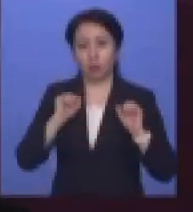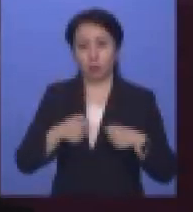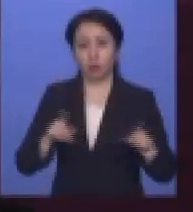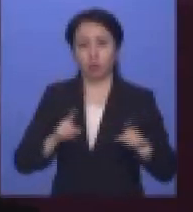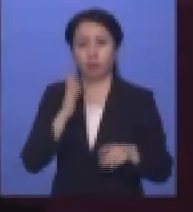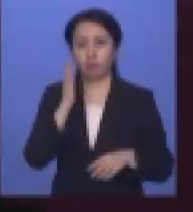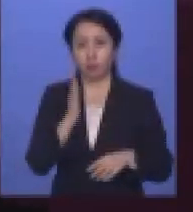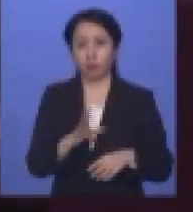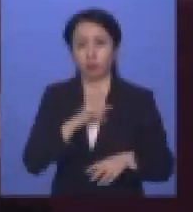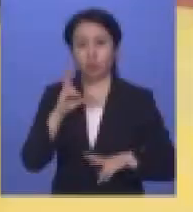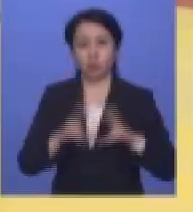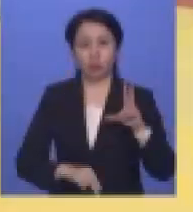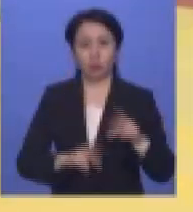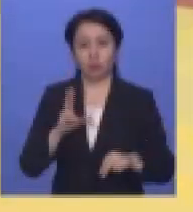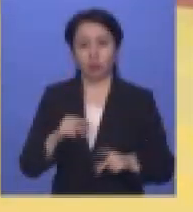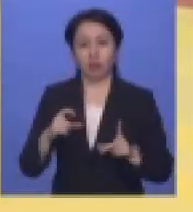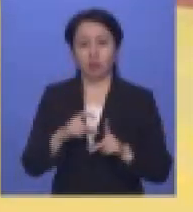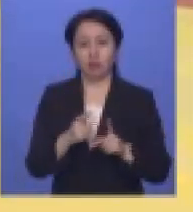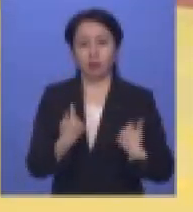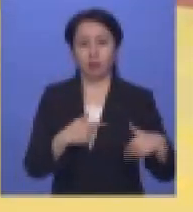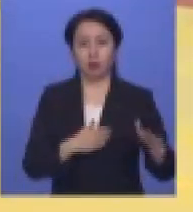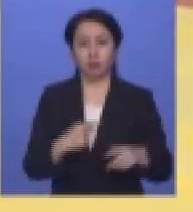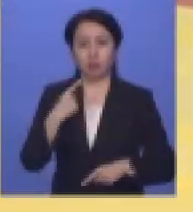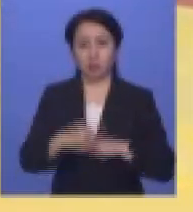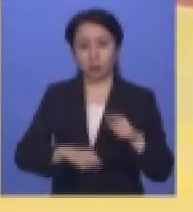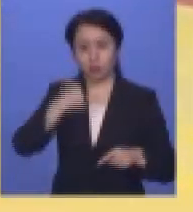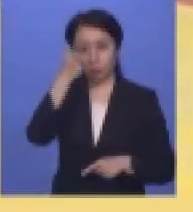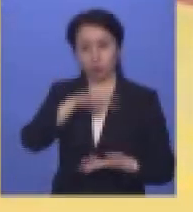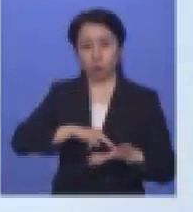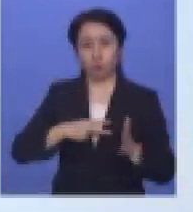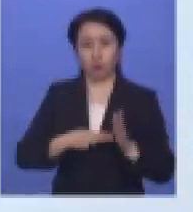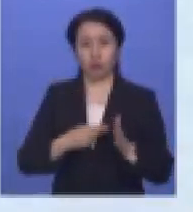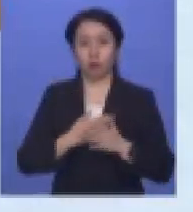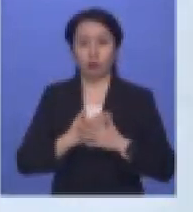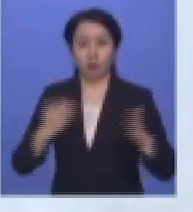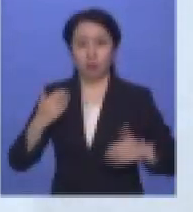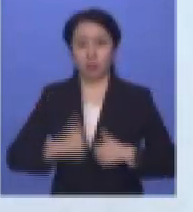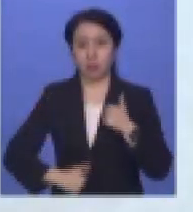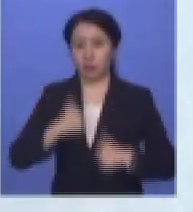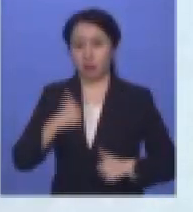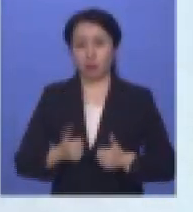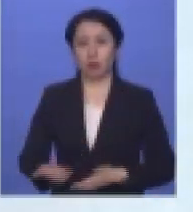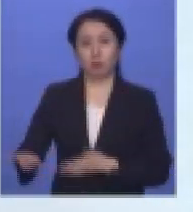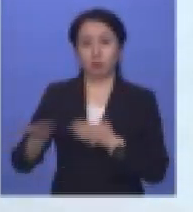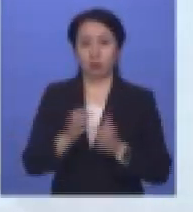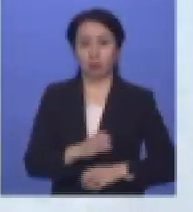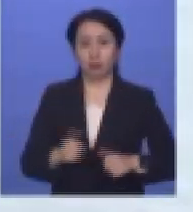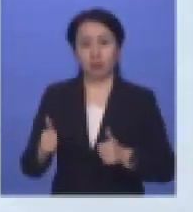чтобы в будущем стать чемпионами. По словам организаторов, в следующем году они планируют расширить масштабы соревнований и пригласить